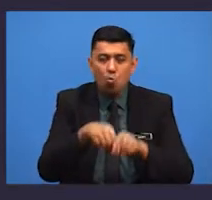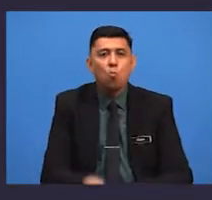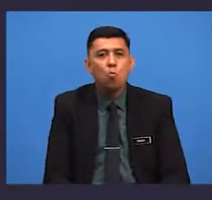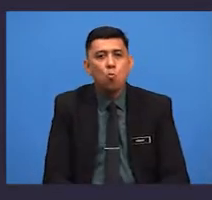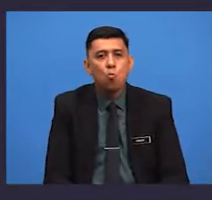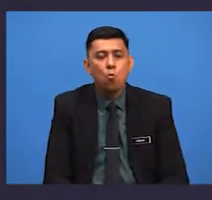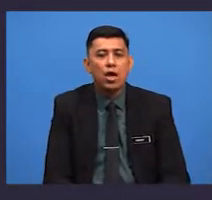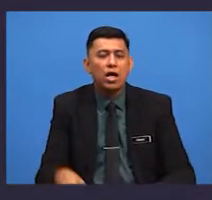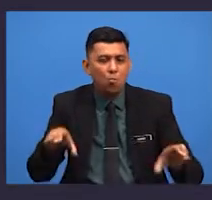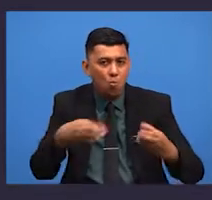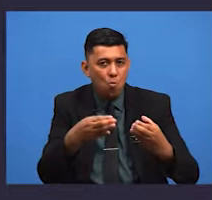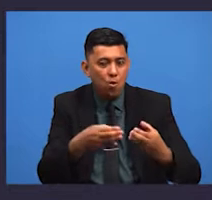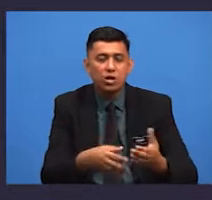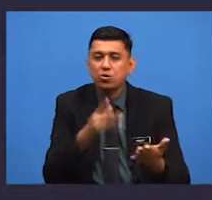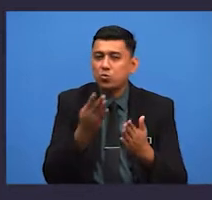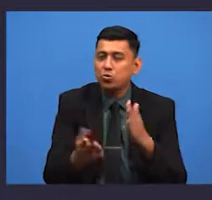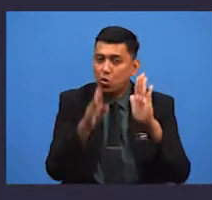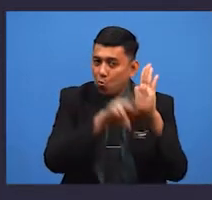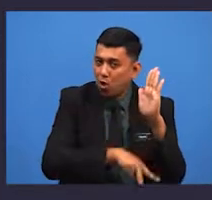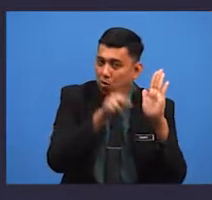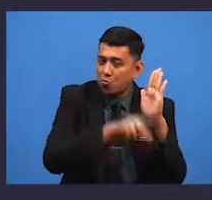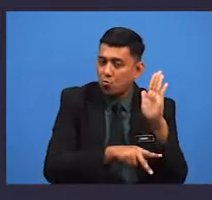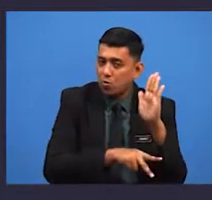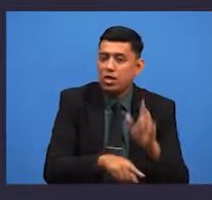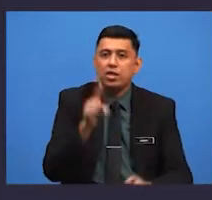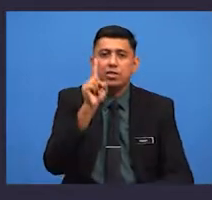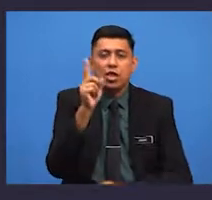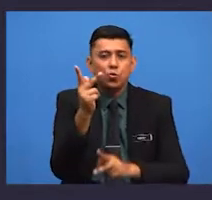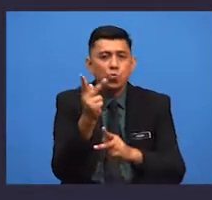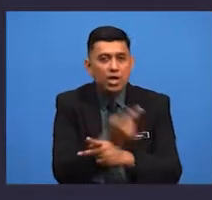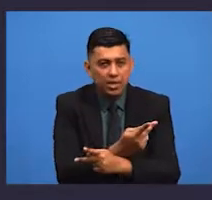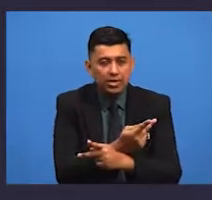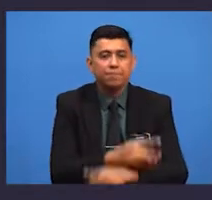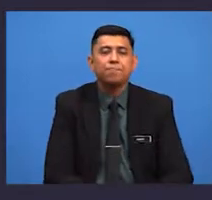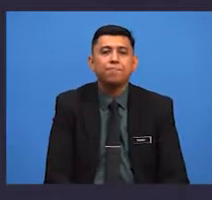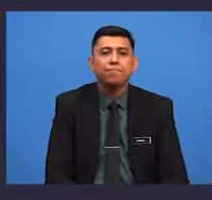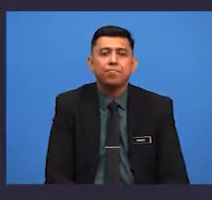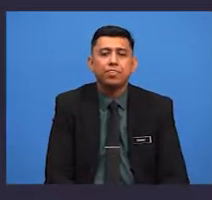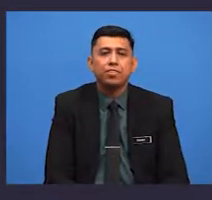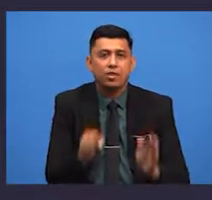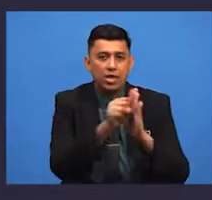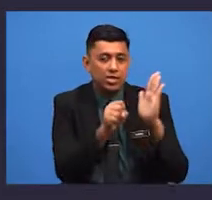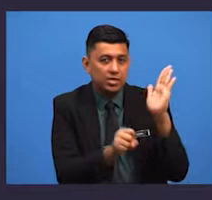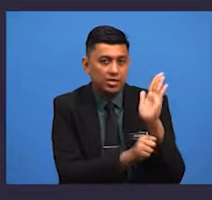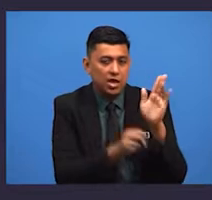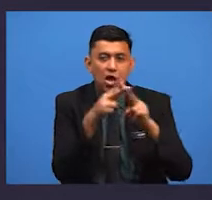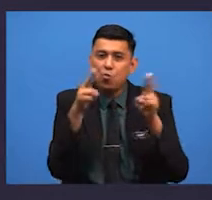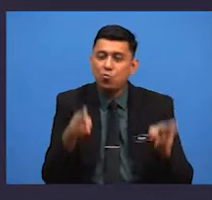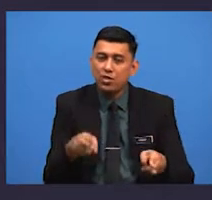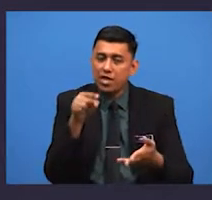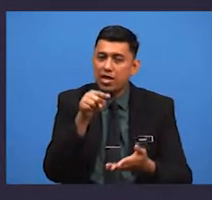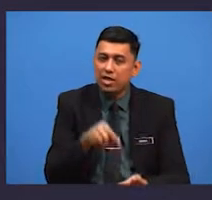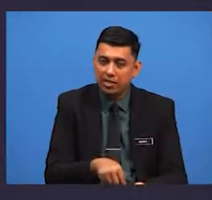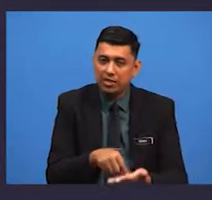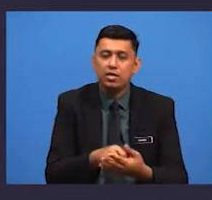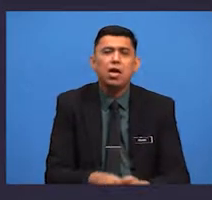gelung akan dilaksanakan sekurang-kurangnya satu kali. Syarat ujian